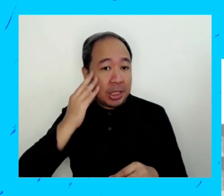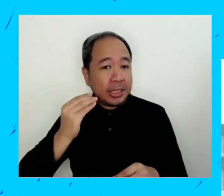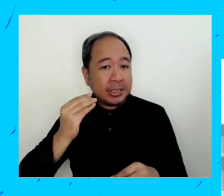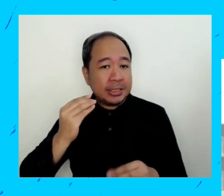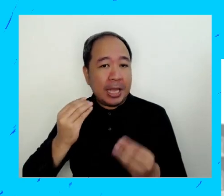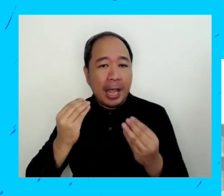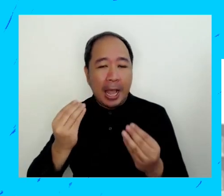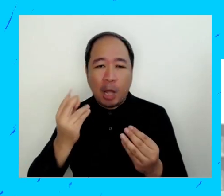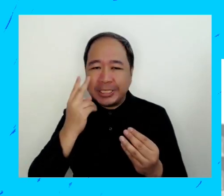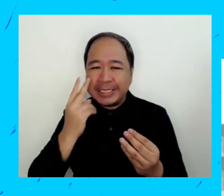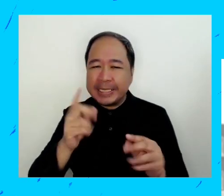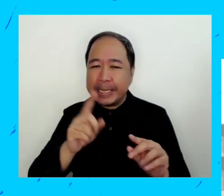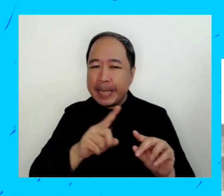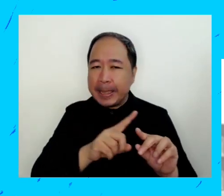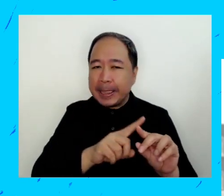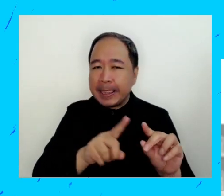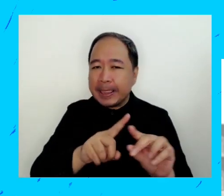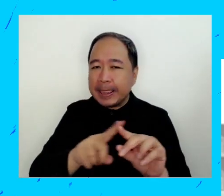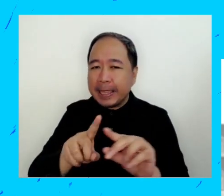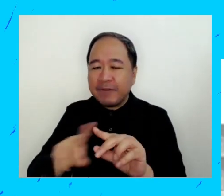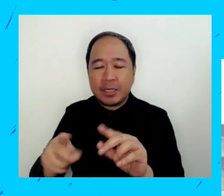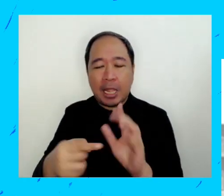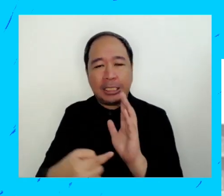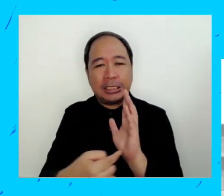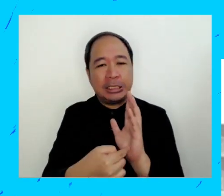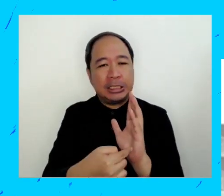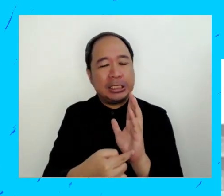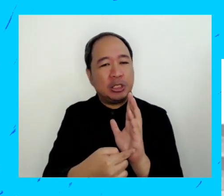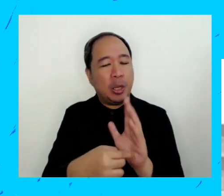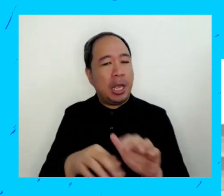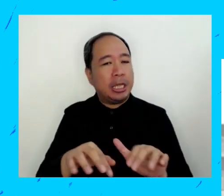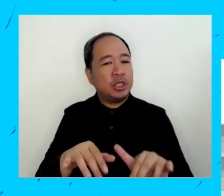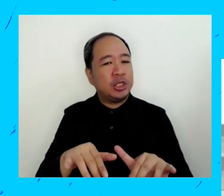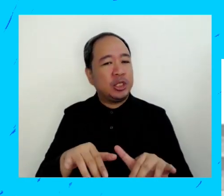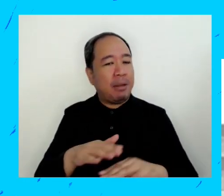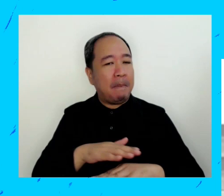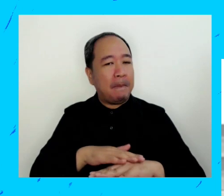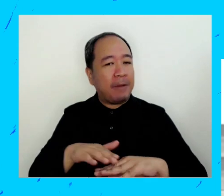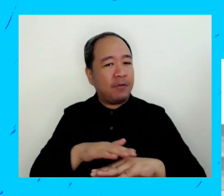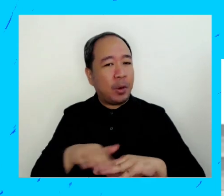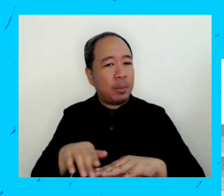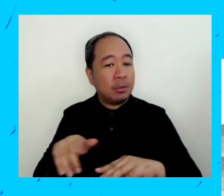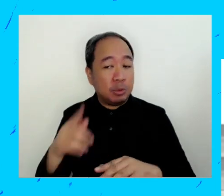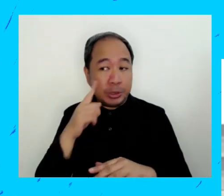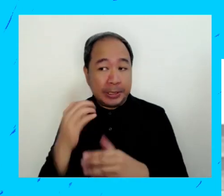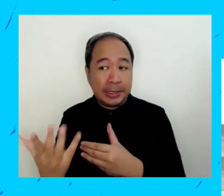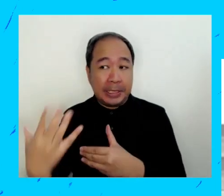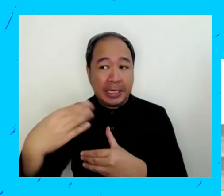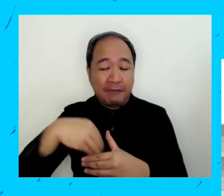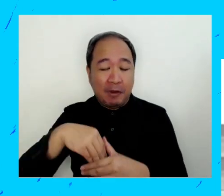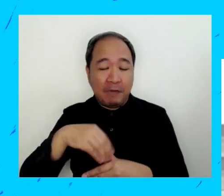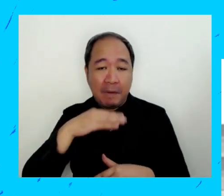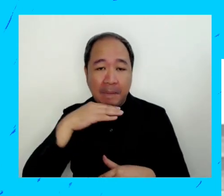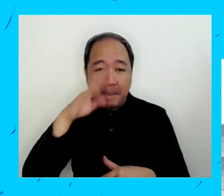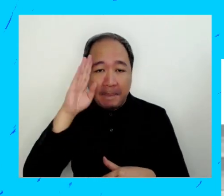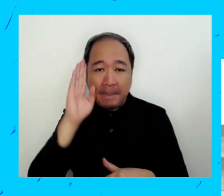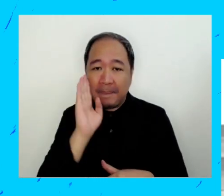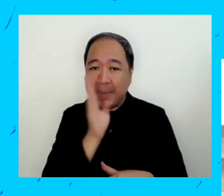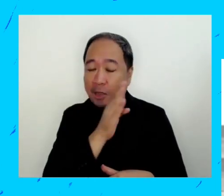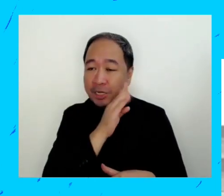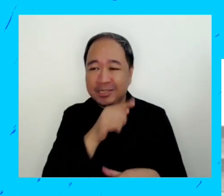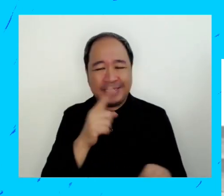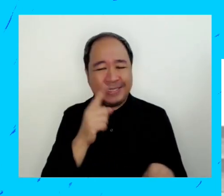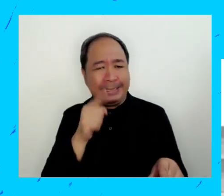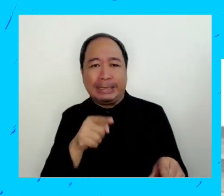de travailler sur les plateformes numériques et lorsqu'on engage les parents, au début, ils sont un peu timides et ils ne sont